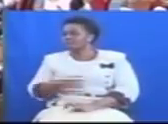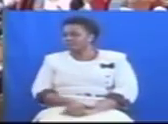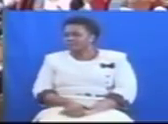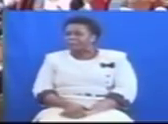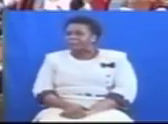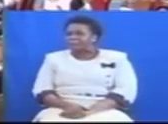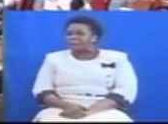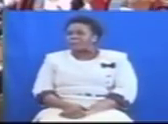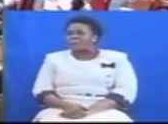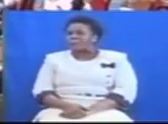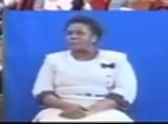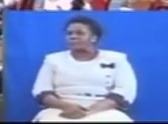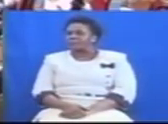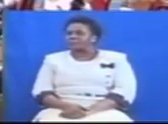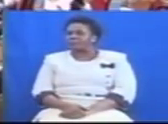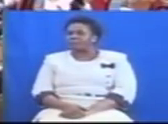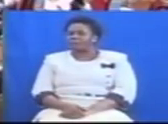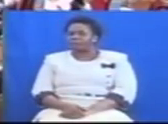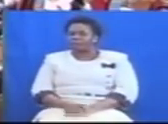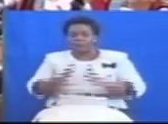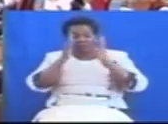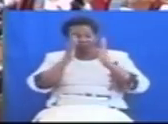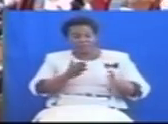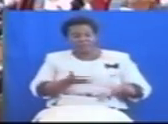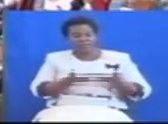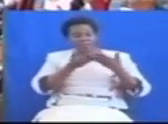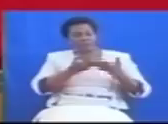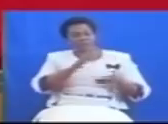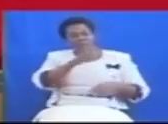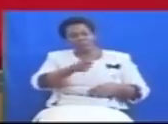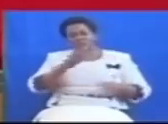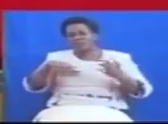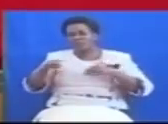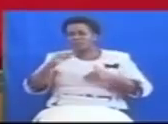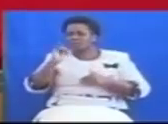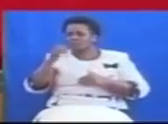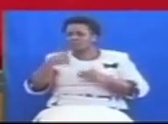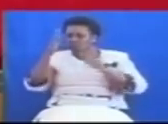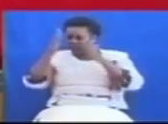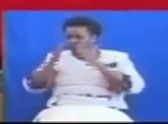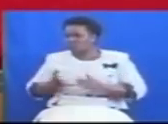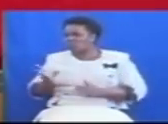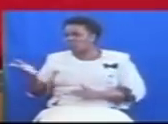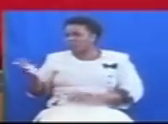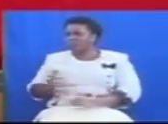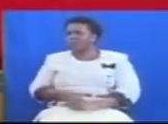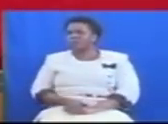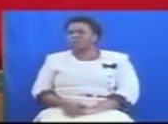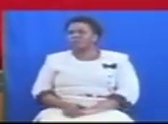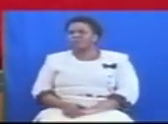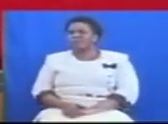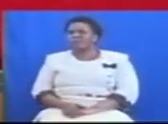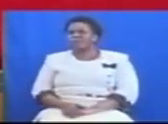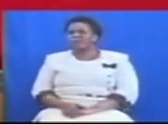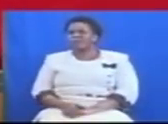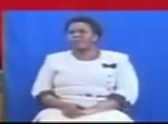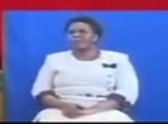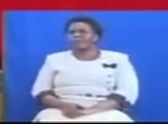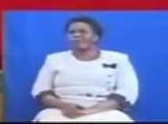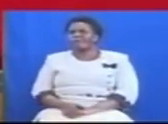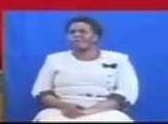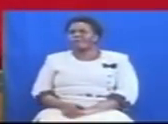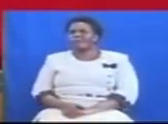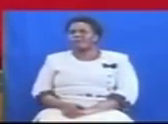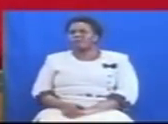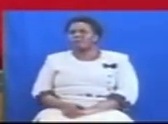Mheshimiwa Naibu Spika, napenda nijibu swali la nyongeza la Mheshimiwa Roda Edward kama ifuatavyo. Kwanza nataka